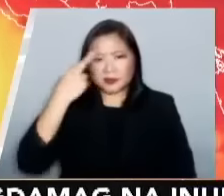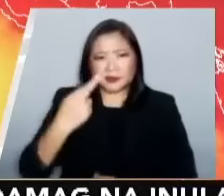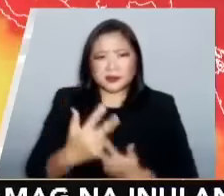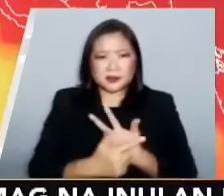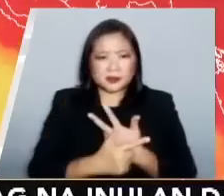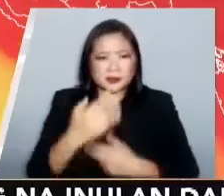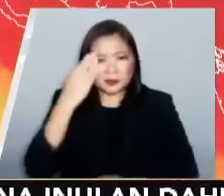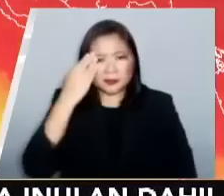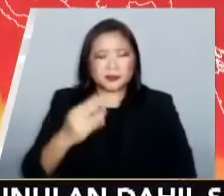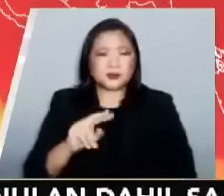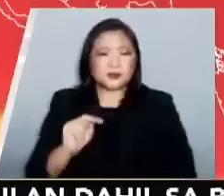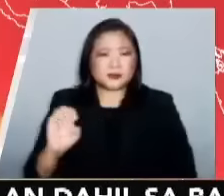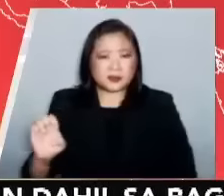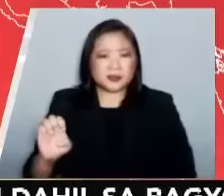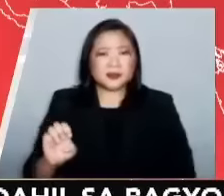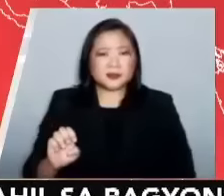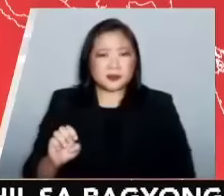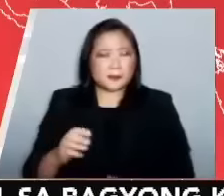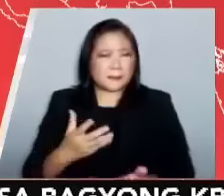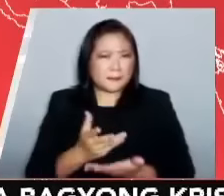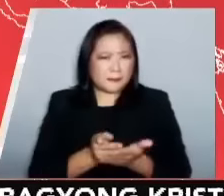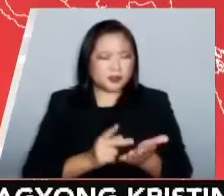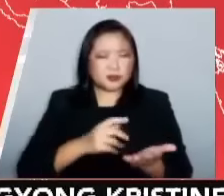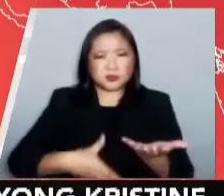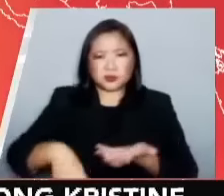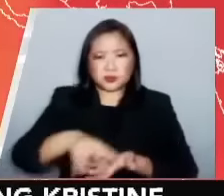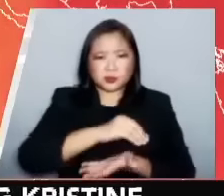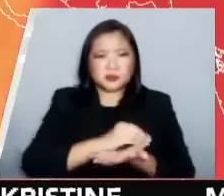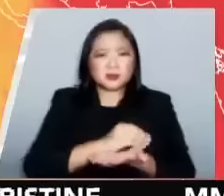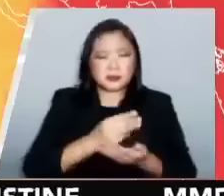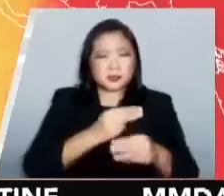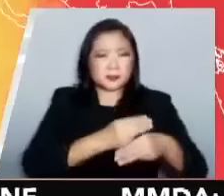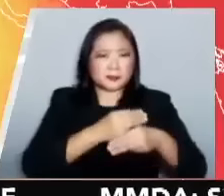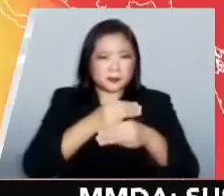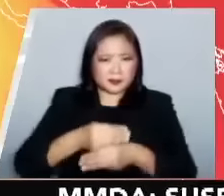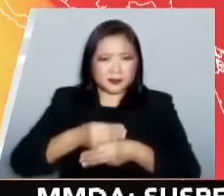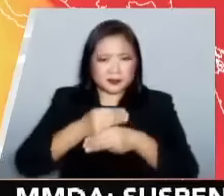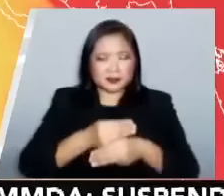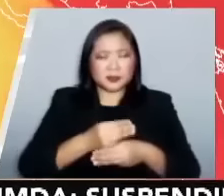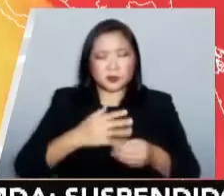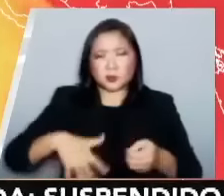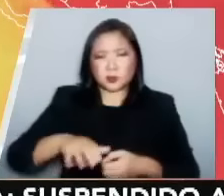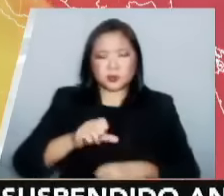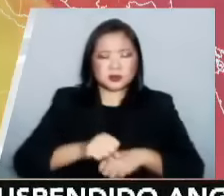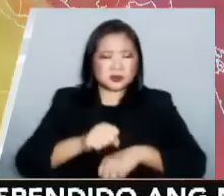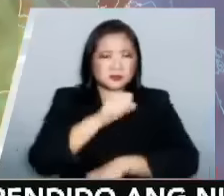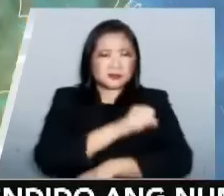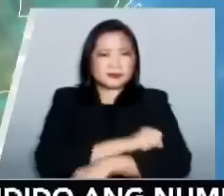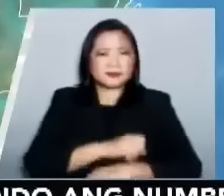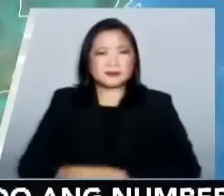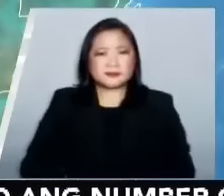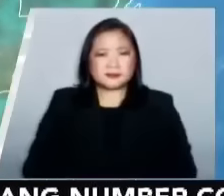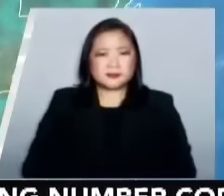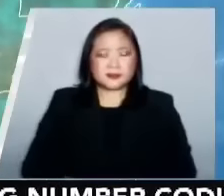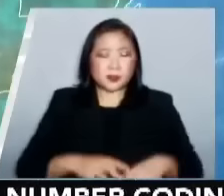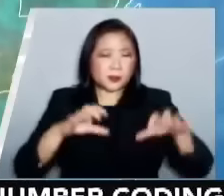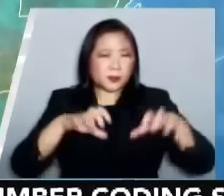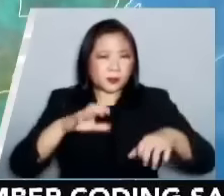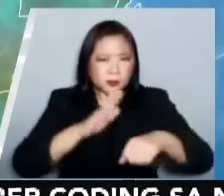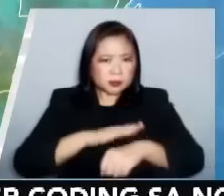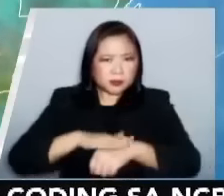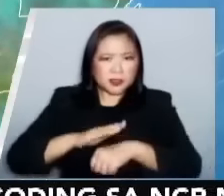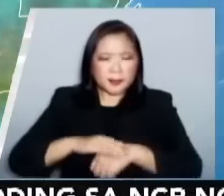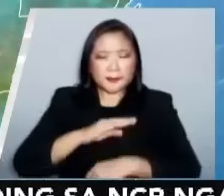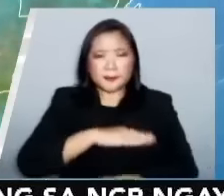Nueva Ecija, ilang panig ng Sorsogon, ilang bahagi ng Masbate at buong Northern Samar. May rainfall advisory naman po sa Bohol,